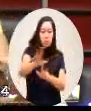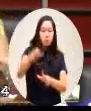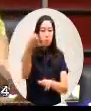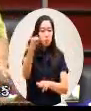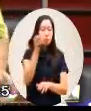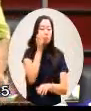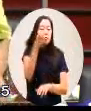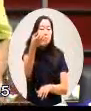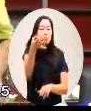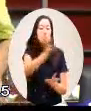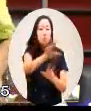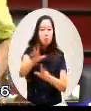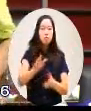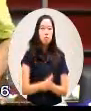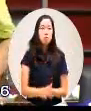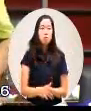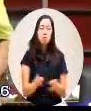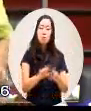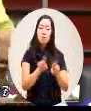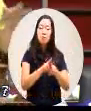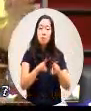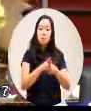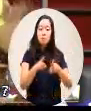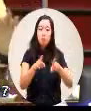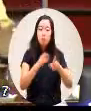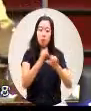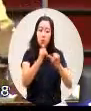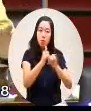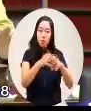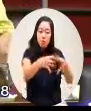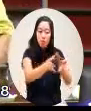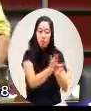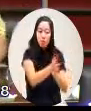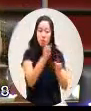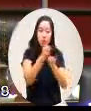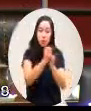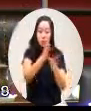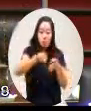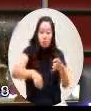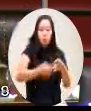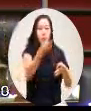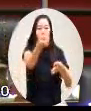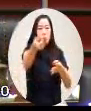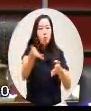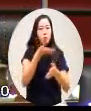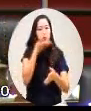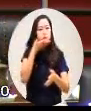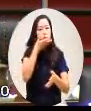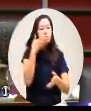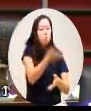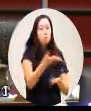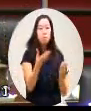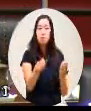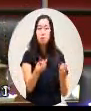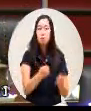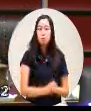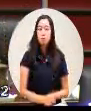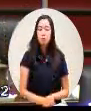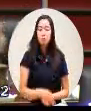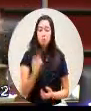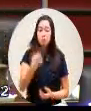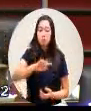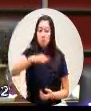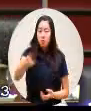那一般的民间团队，吼、哦，你做什么理事长，没有这么优惠啦。再来享